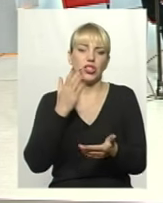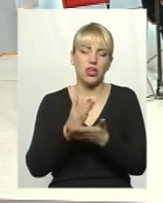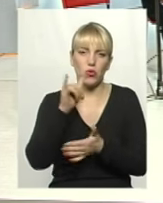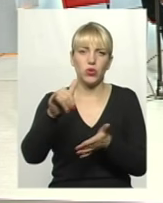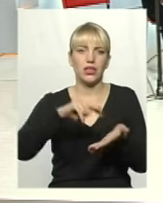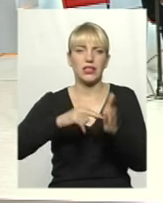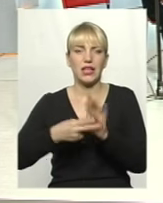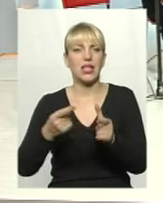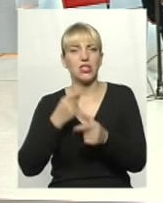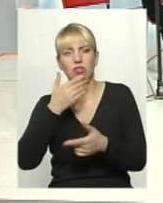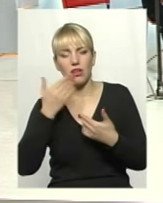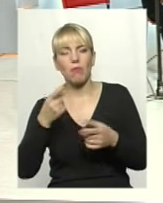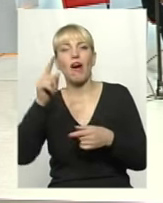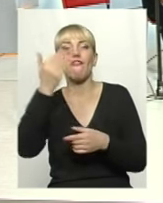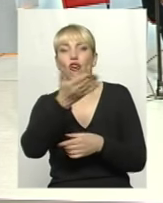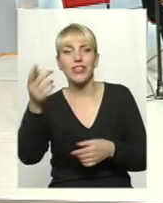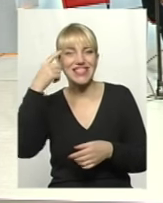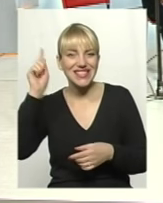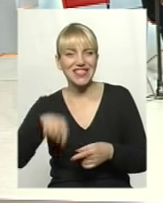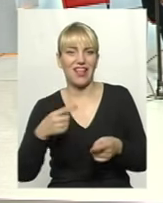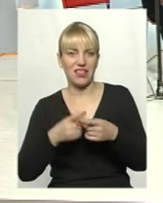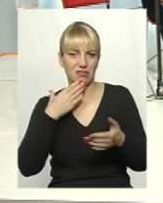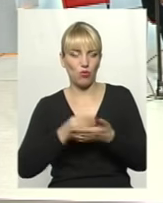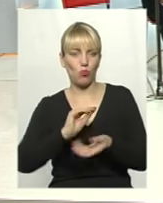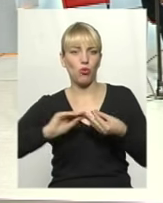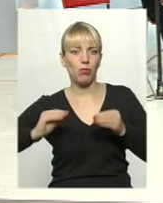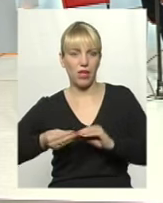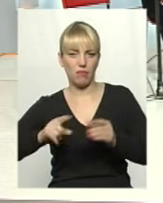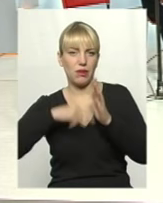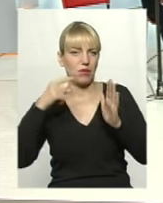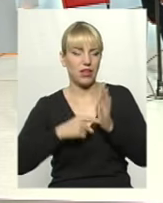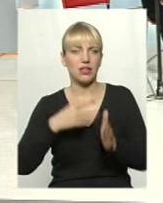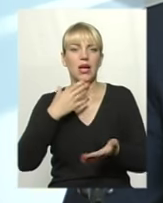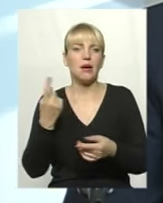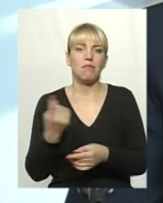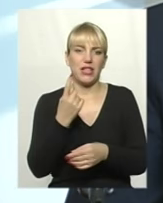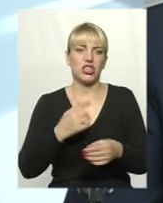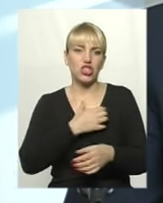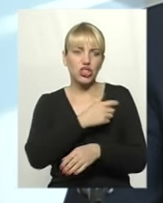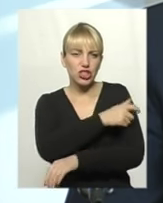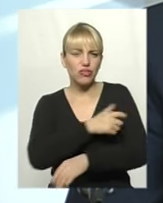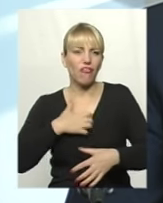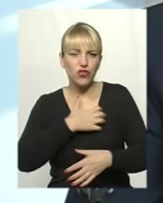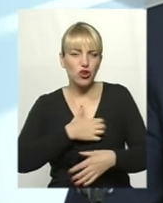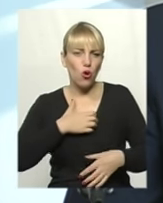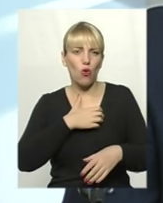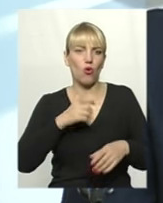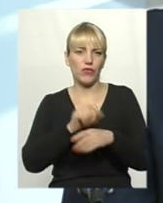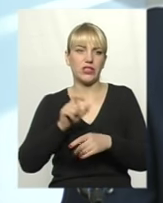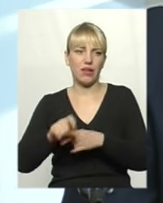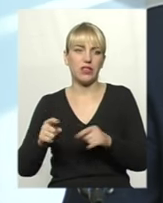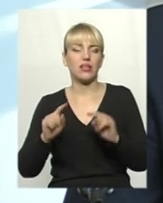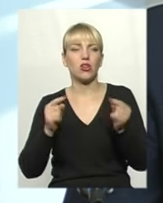знали, які першочергові. Ну, проблемні ж питання знають. Проблемні першочергові завдання, які лежать перед громадою.